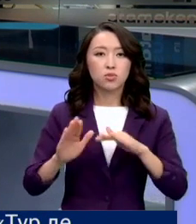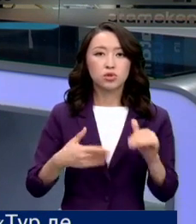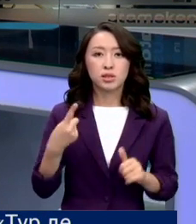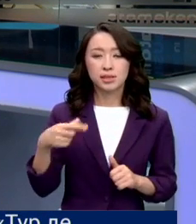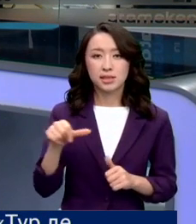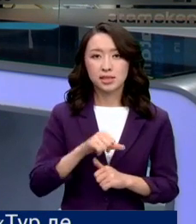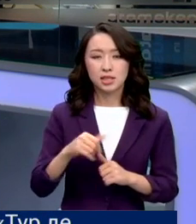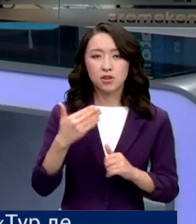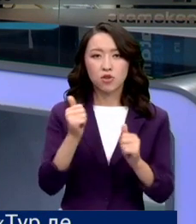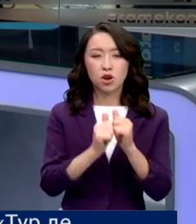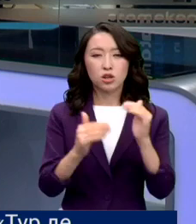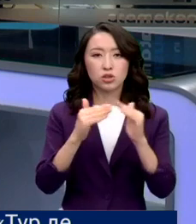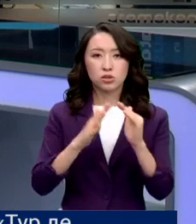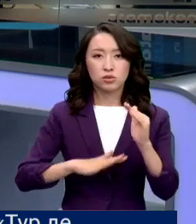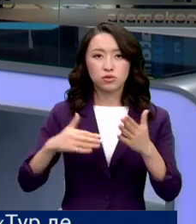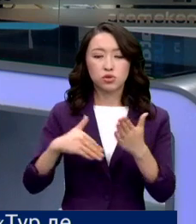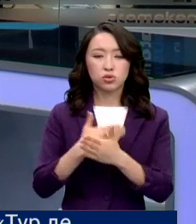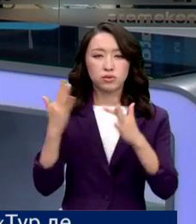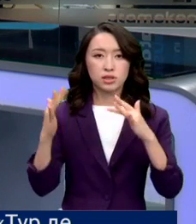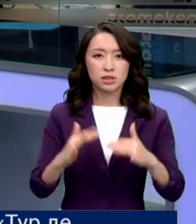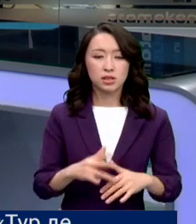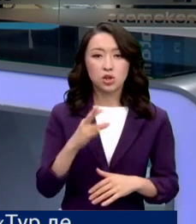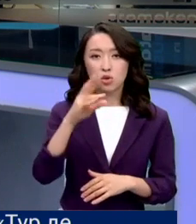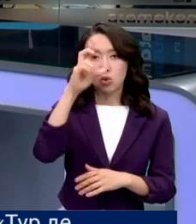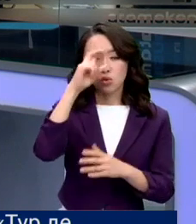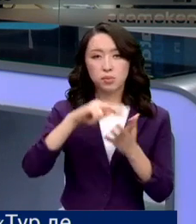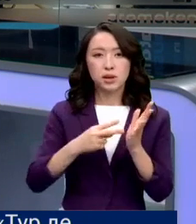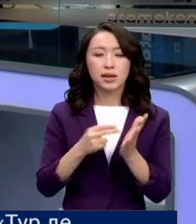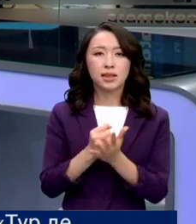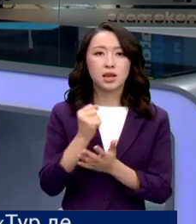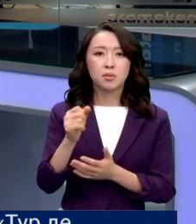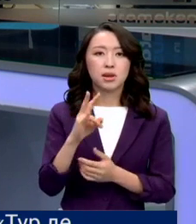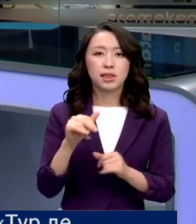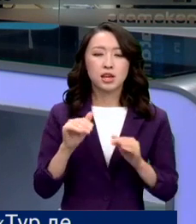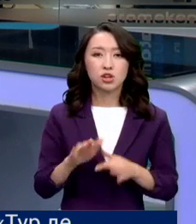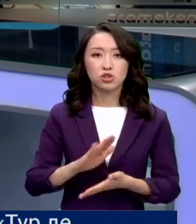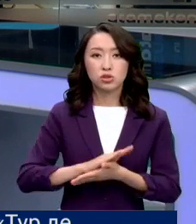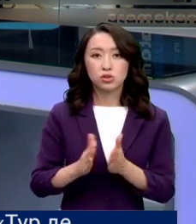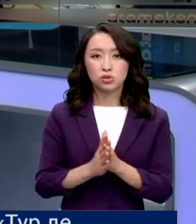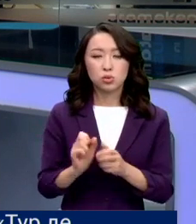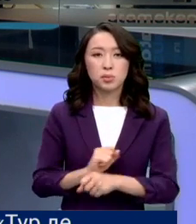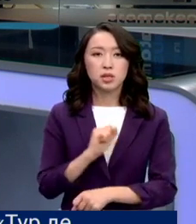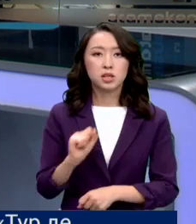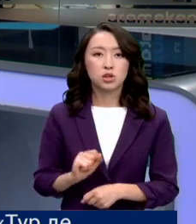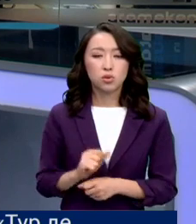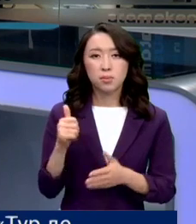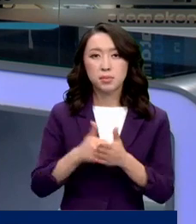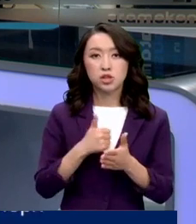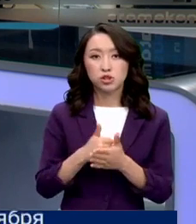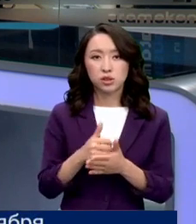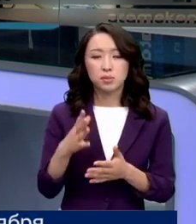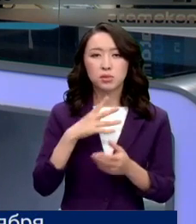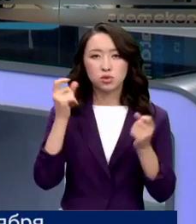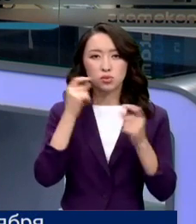неделю дворы домов вновь засыпают. Между тем, госпроекты, направленные на решение ситуации, приостановлены. В причинах